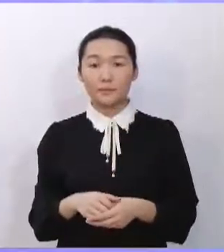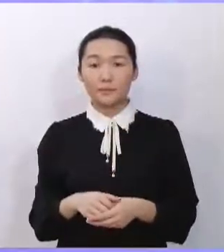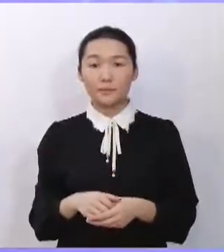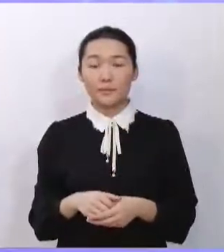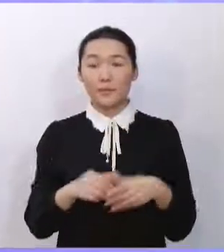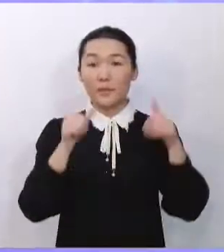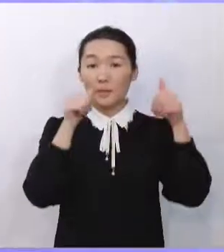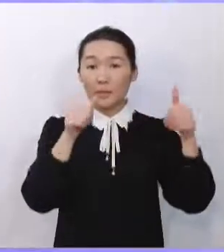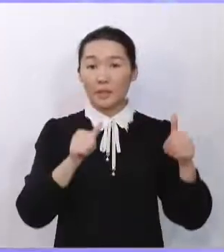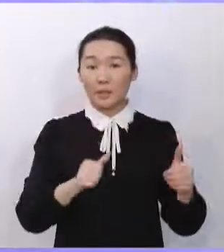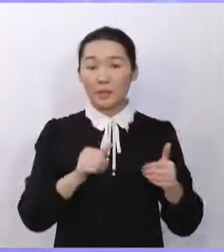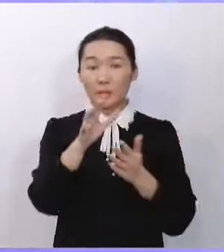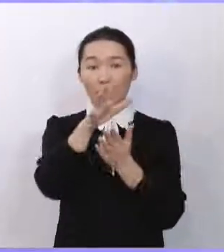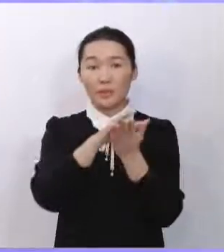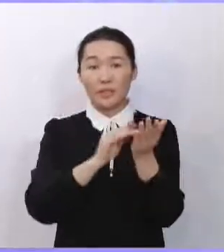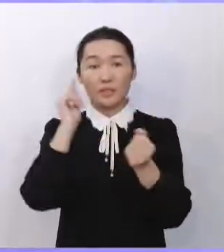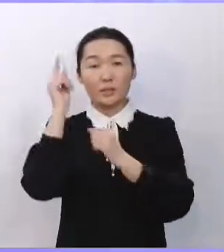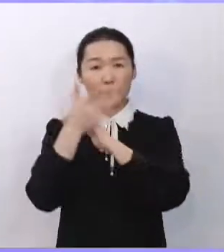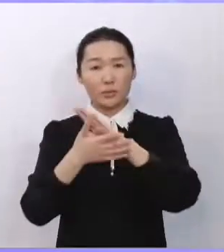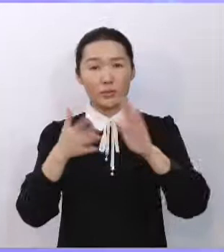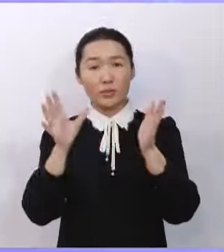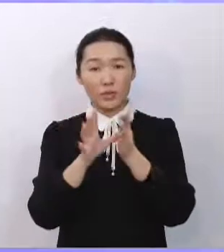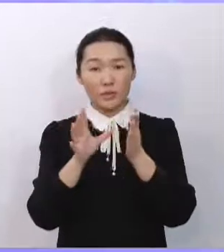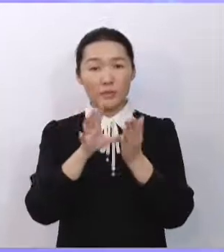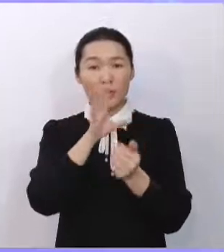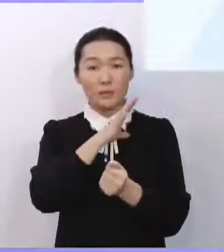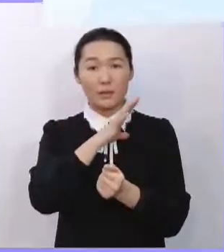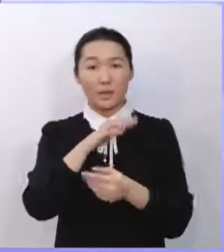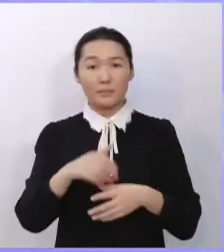Берилген сүрөттөр текстти түшүнүүгө жардам бердиби?